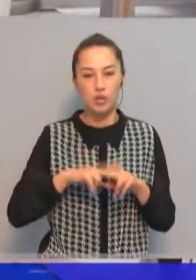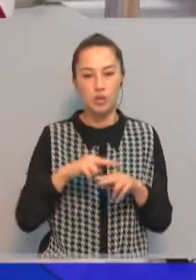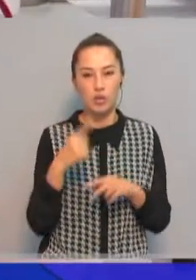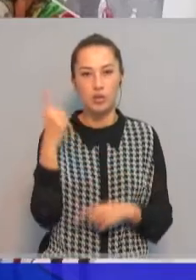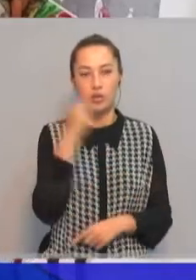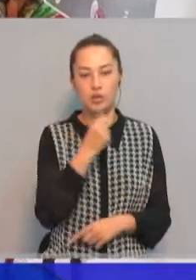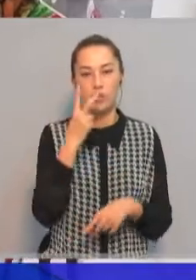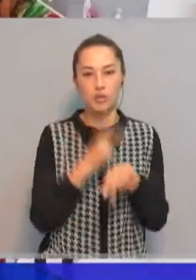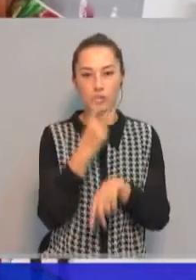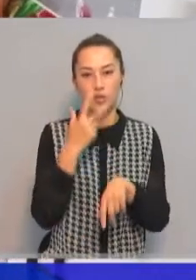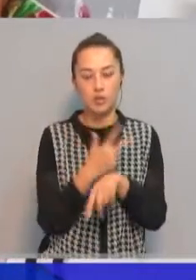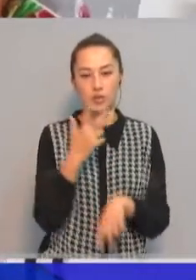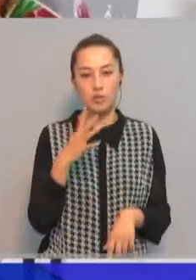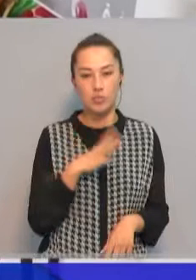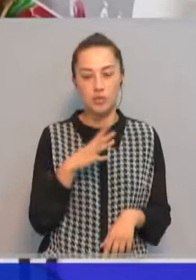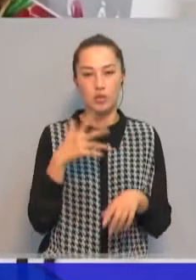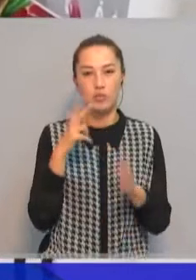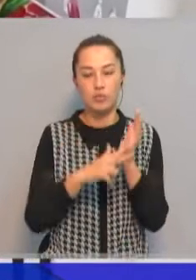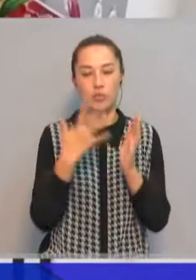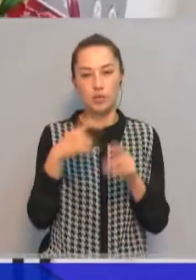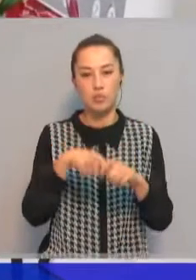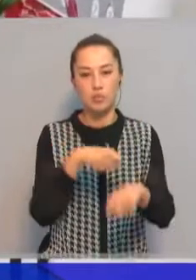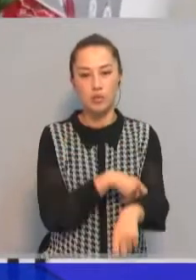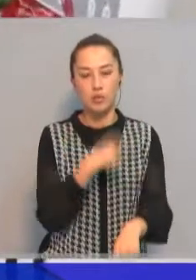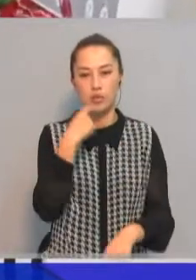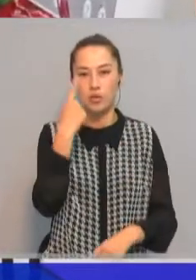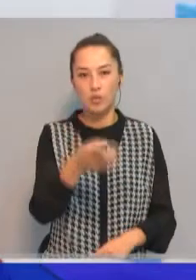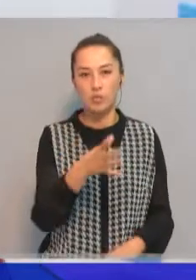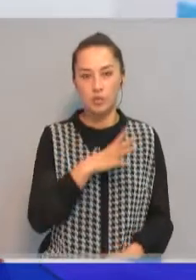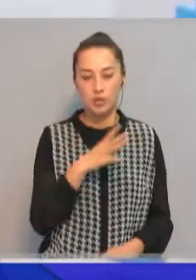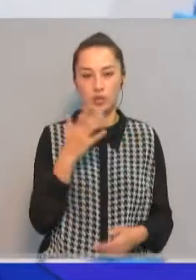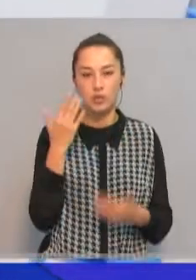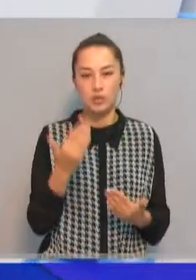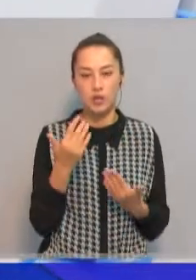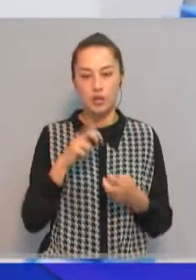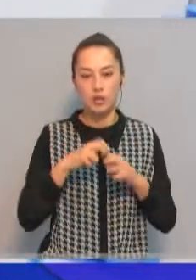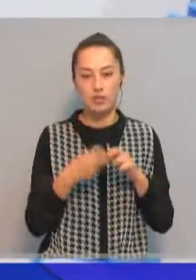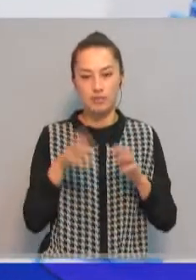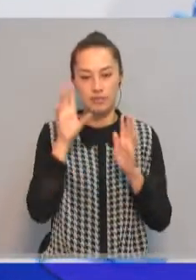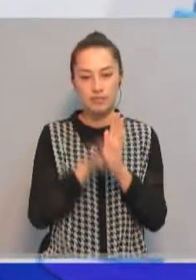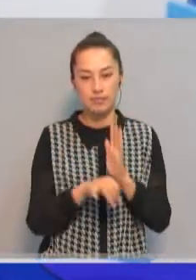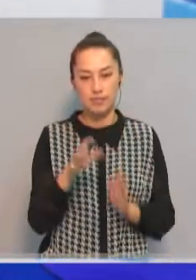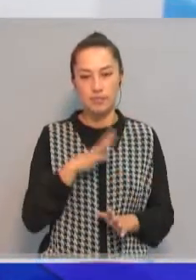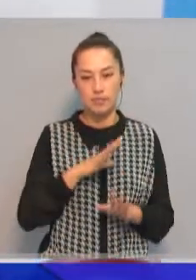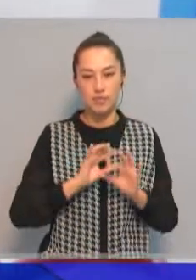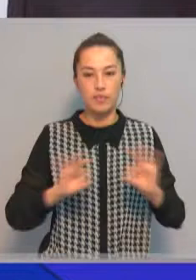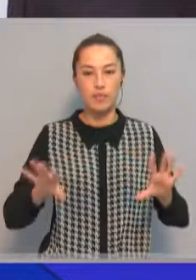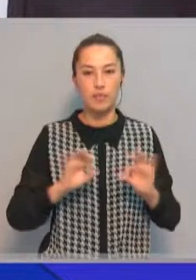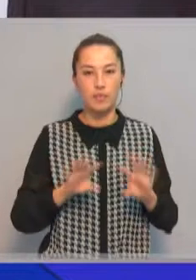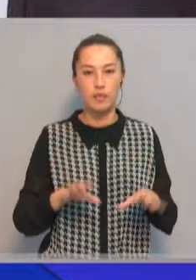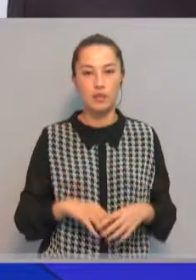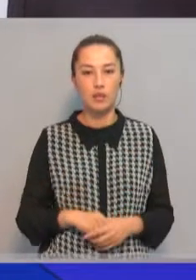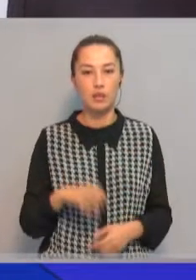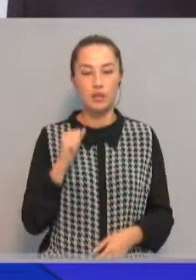аптасына 2-3 рет 85 шақырым жол жүріп қиналатын. Науқастардың бұл қиындығы енді шешілді дейді билік өкілдері.